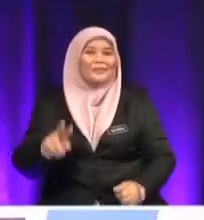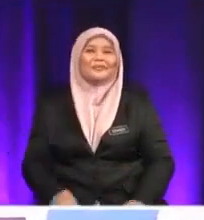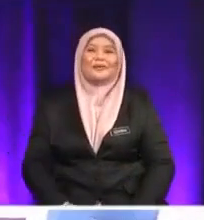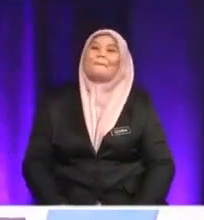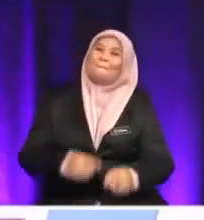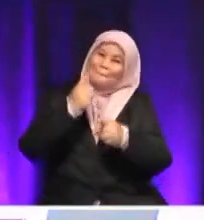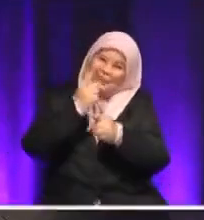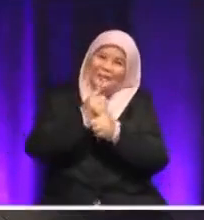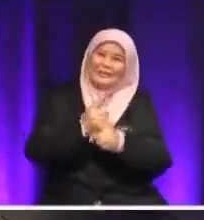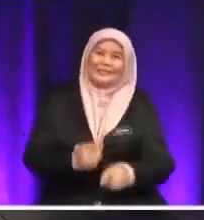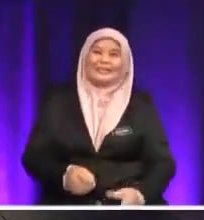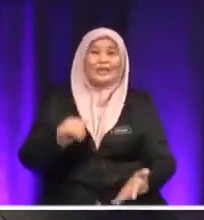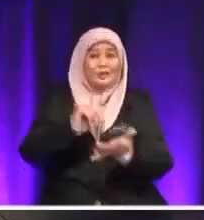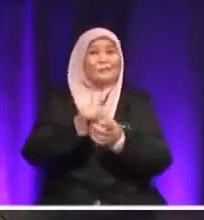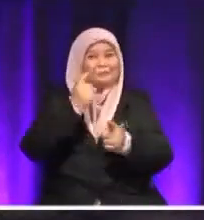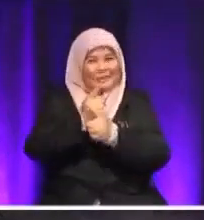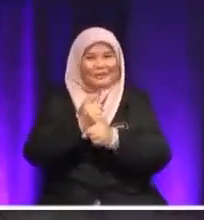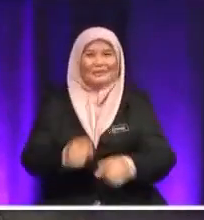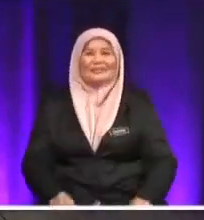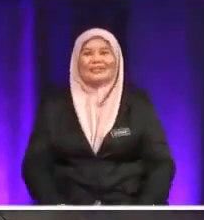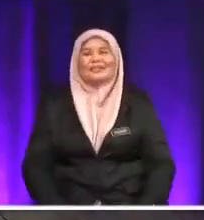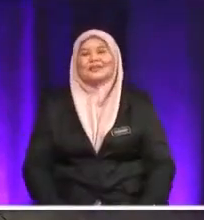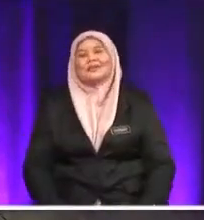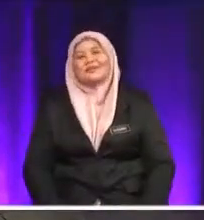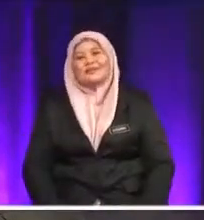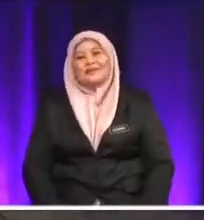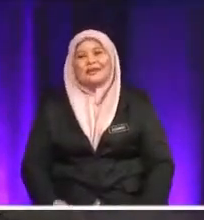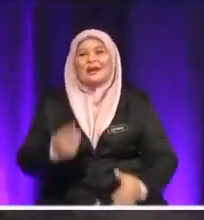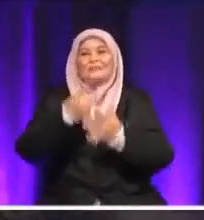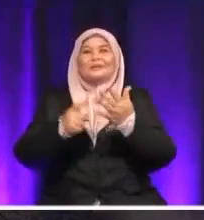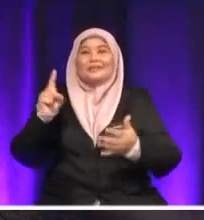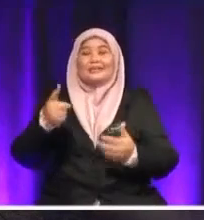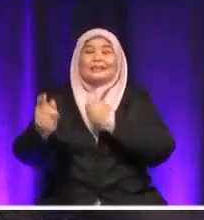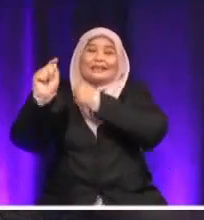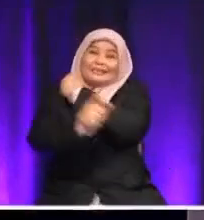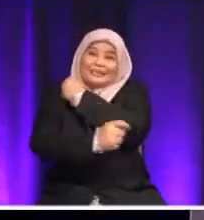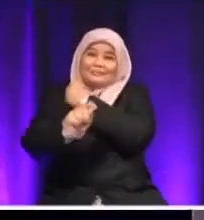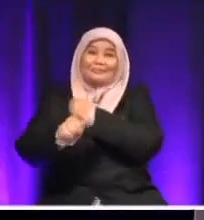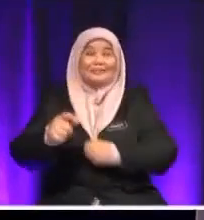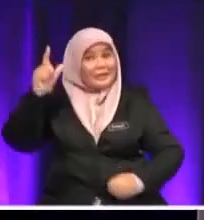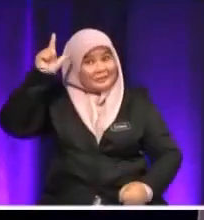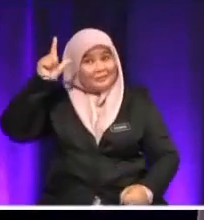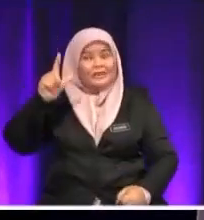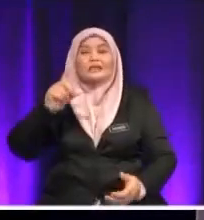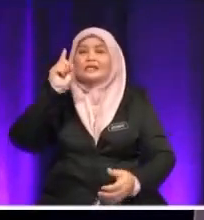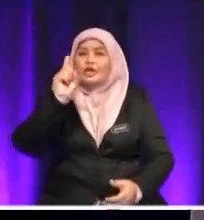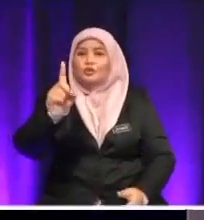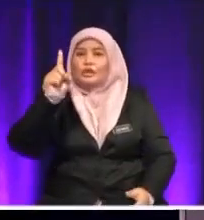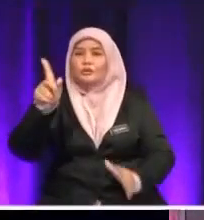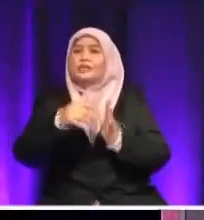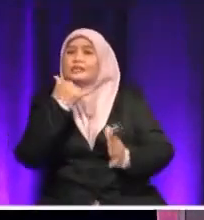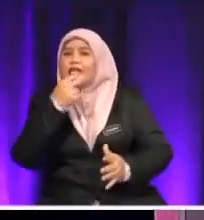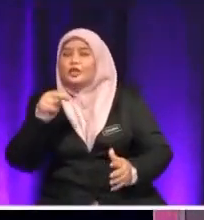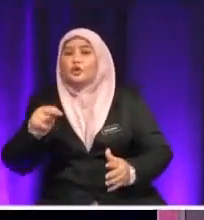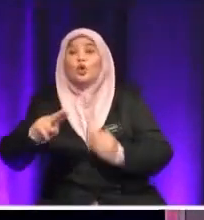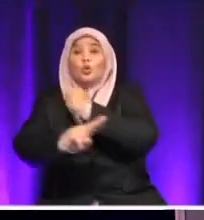Hakim. Itu pun betul juga. Okey. Alhamdulillah. Sebenarnya, apa dia takzir Hakim? Okey, ialah satu-satu kesalahan dan